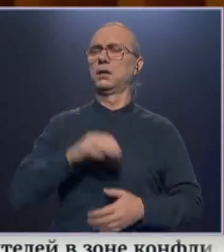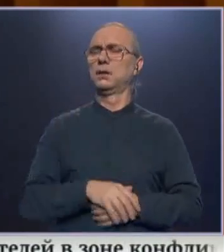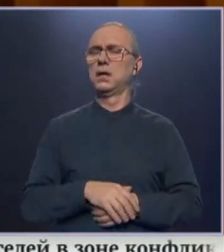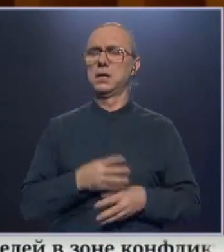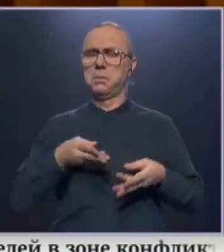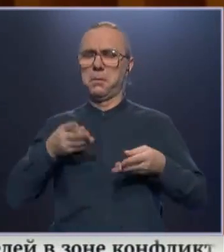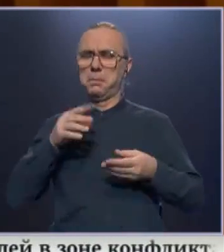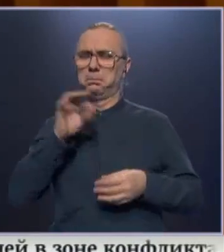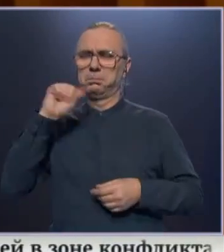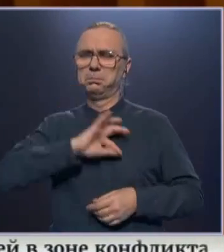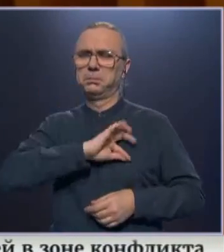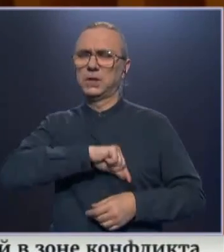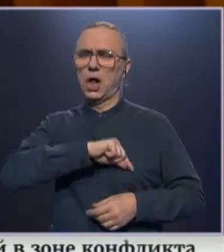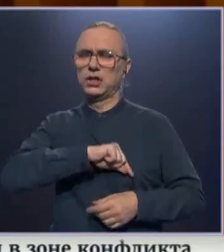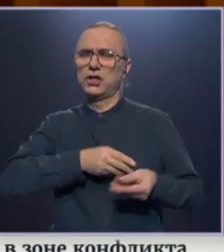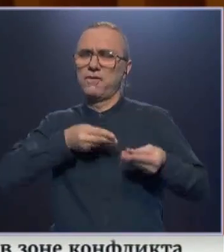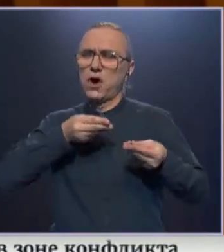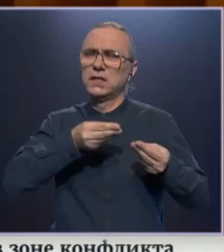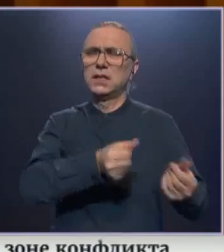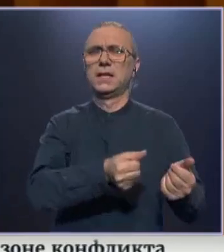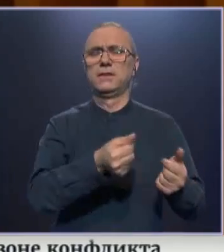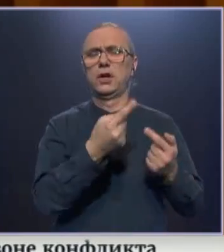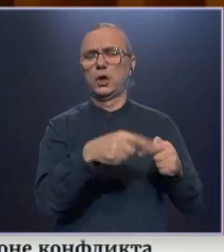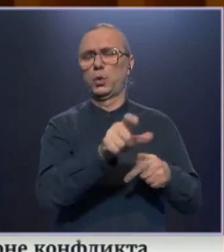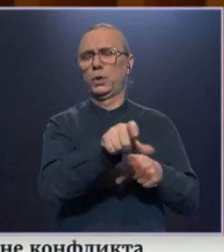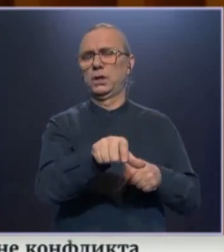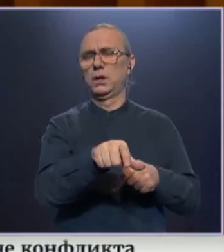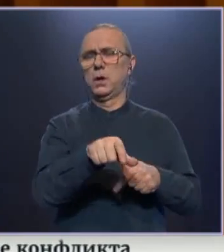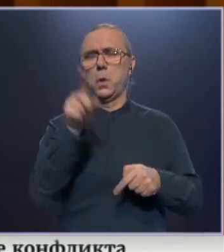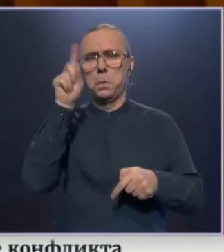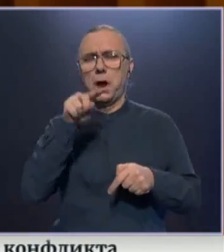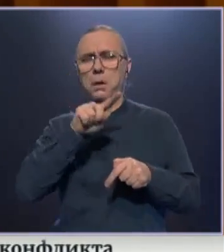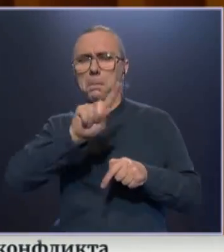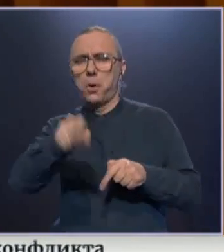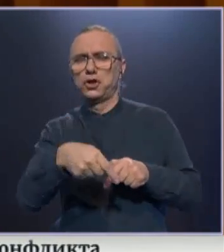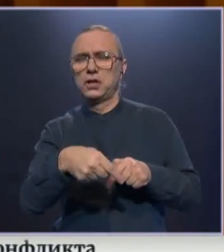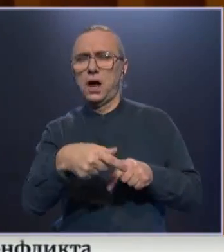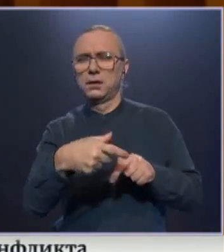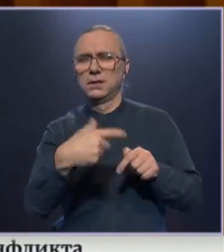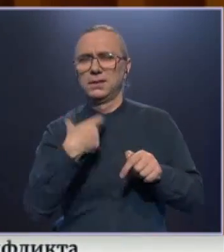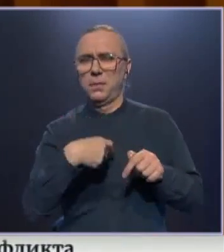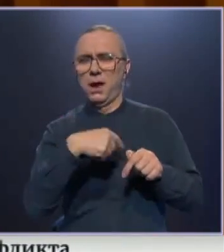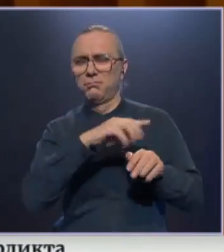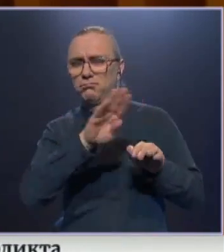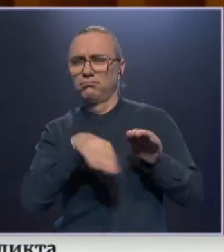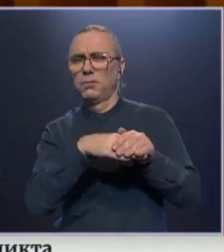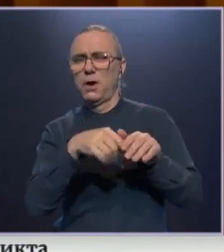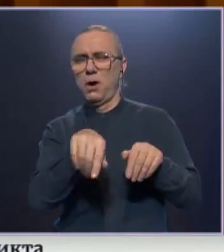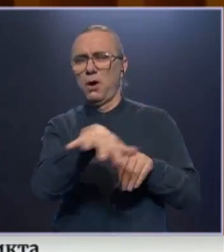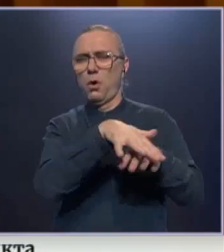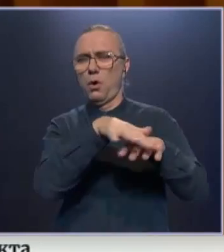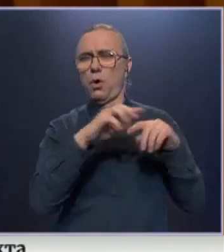психологическое воздействие на других, умение подчинять себя окружающих. Саибаба говорил, что он